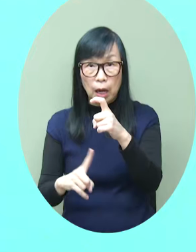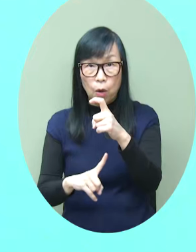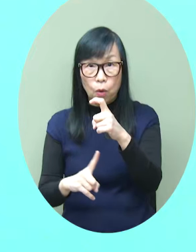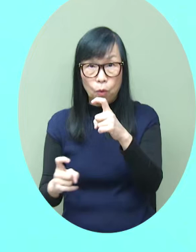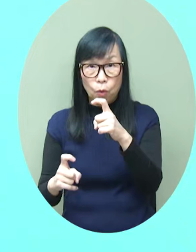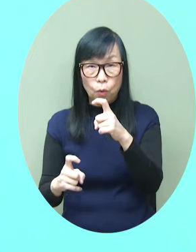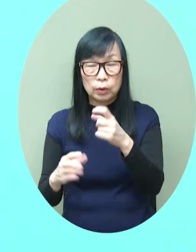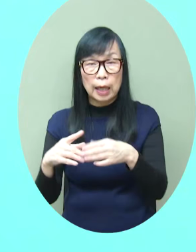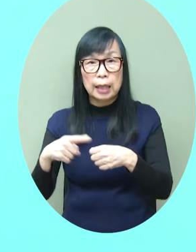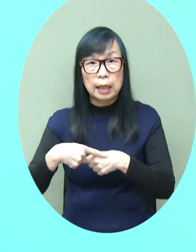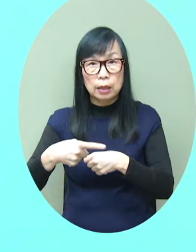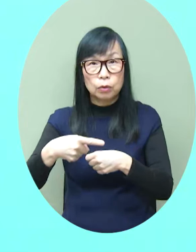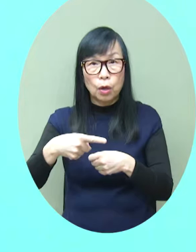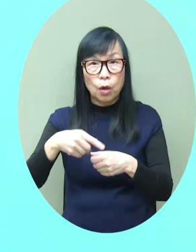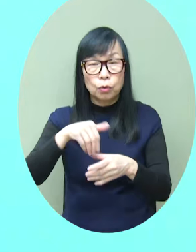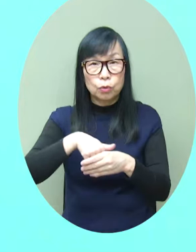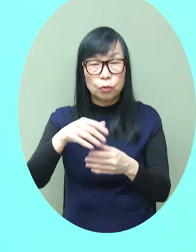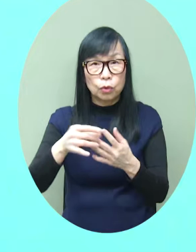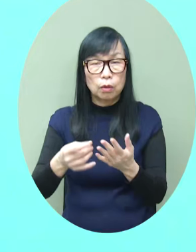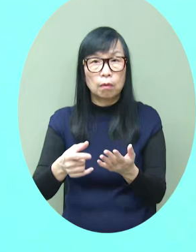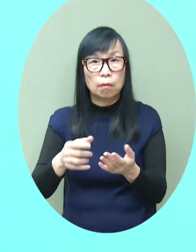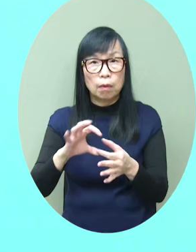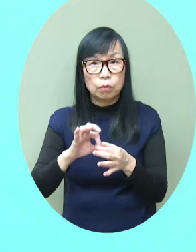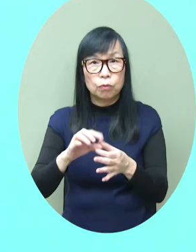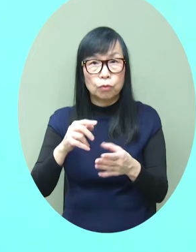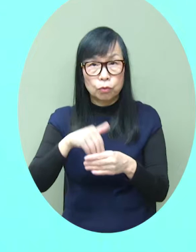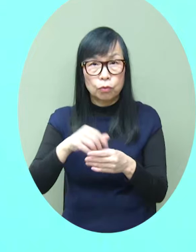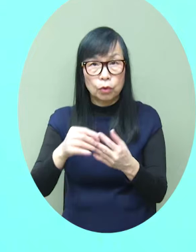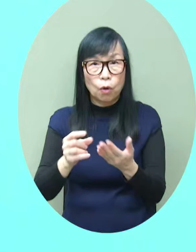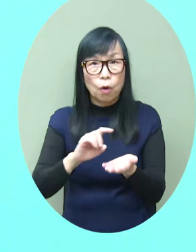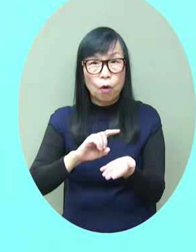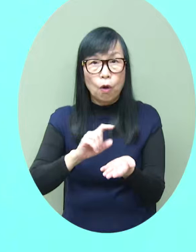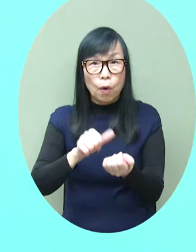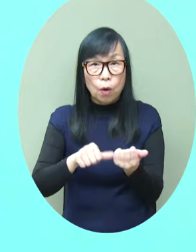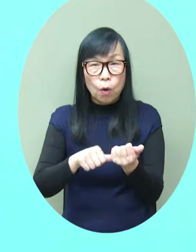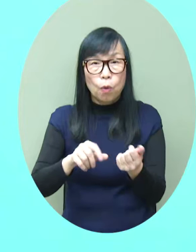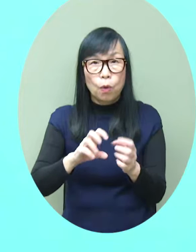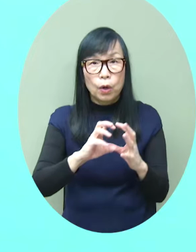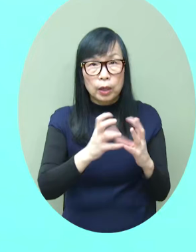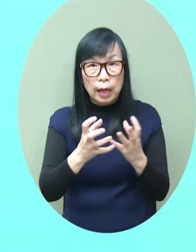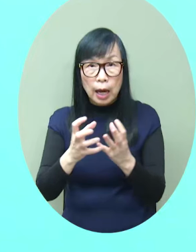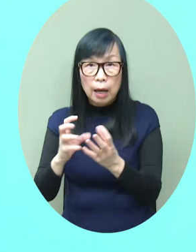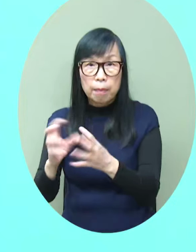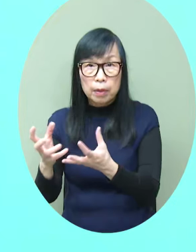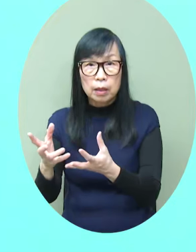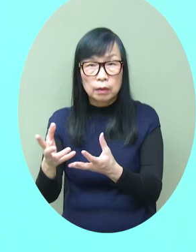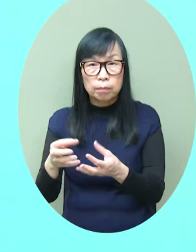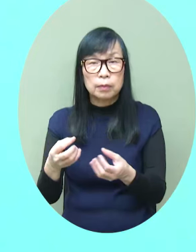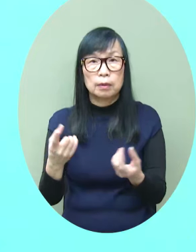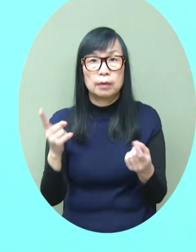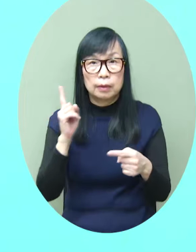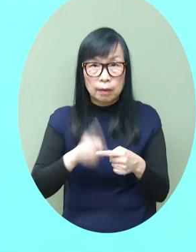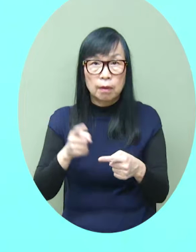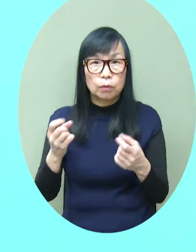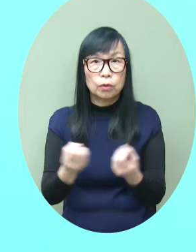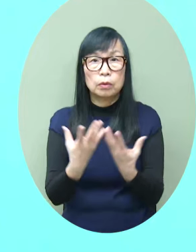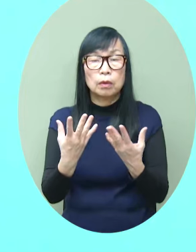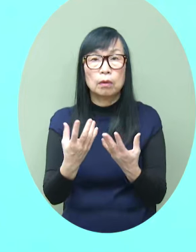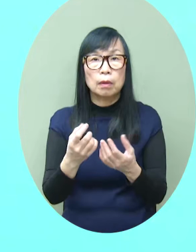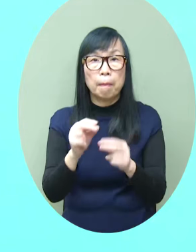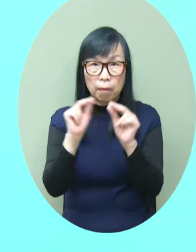嘅選舉，關於選舉委員會界別分組嘅選舉裏邊，當日就真係出現咗唔少嘅